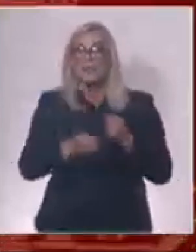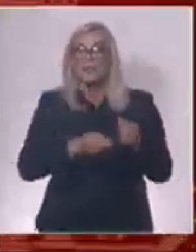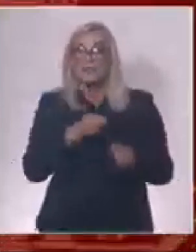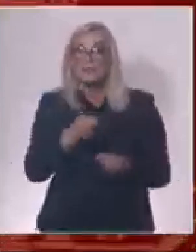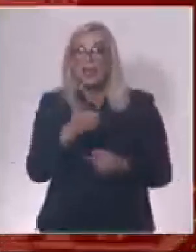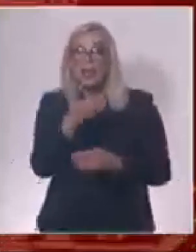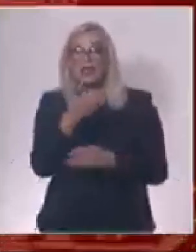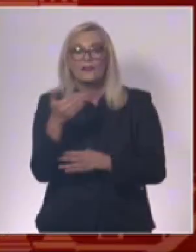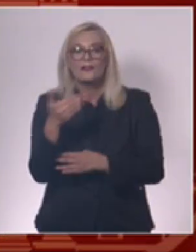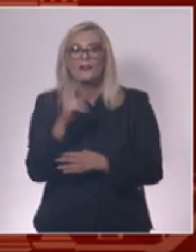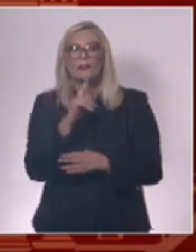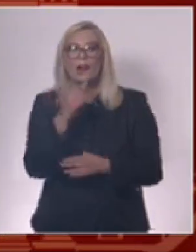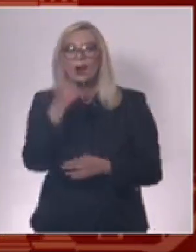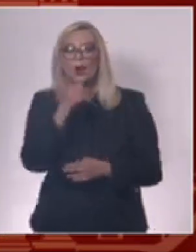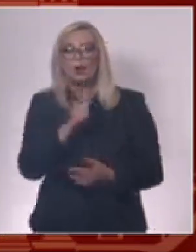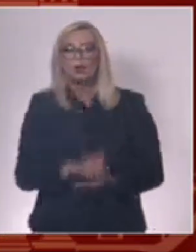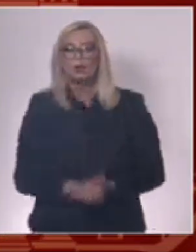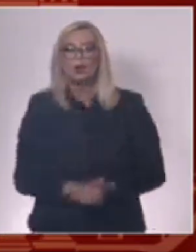и фирмата